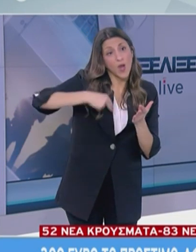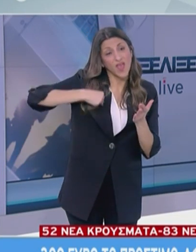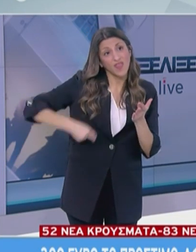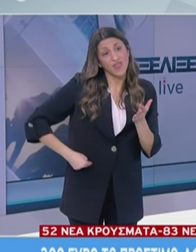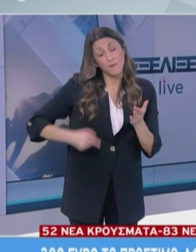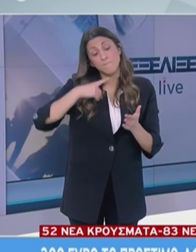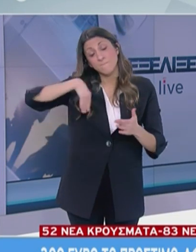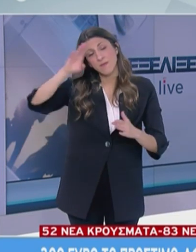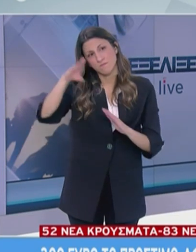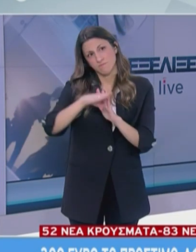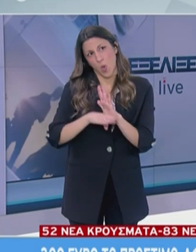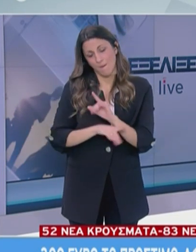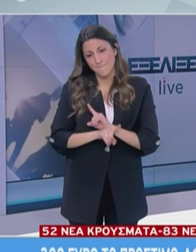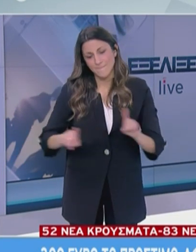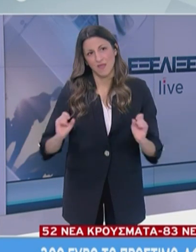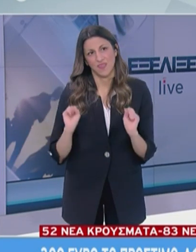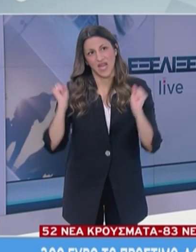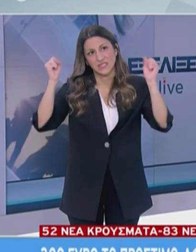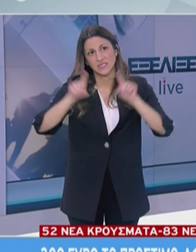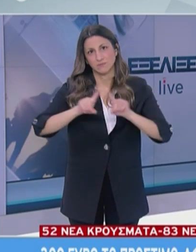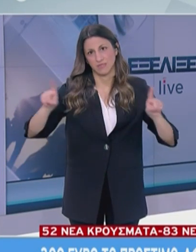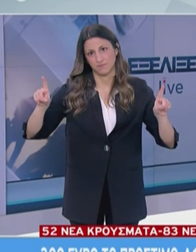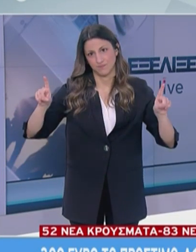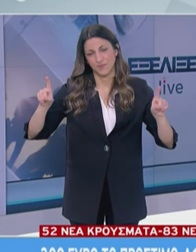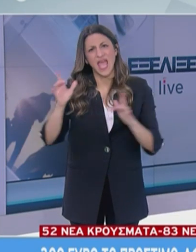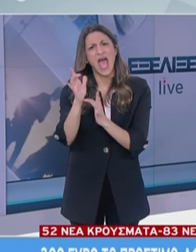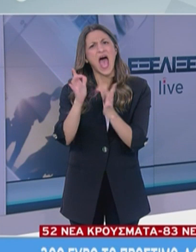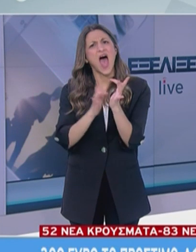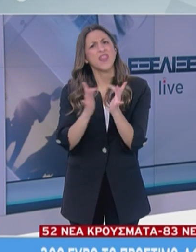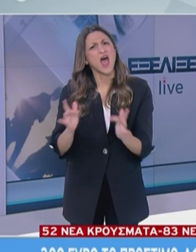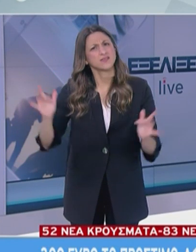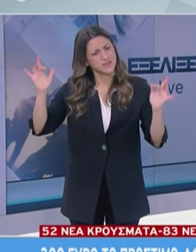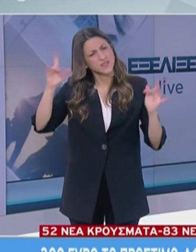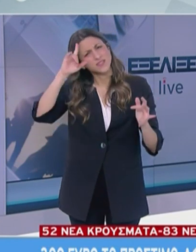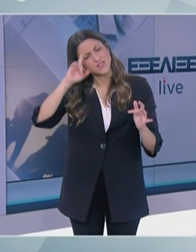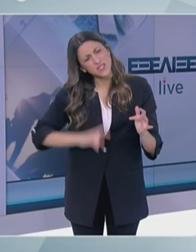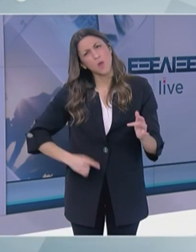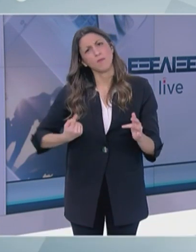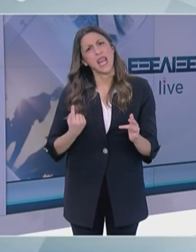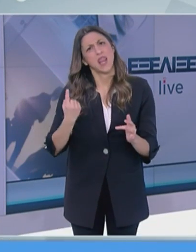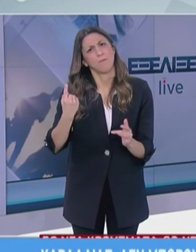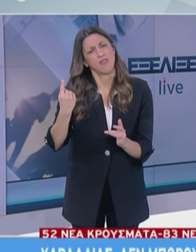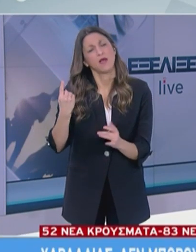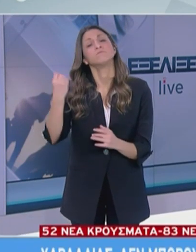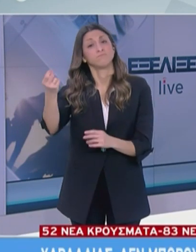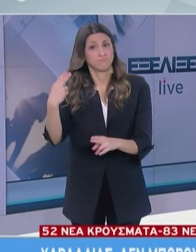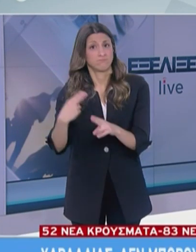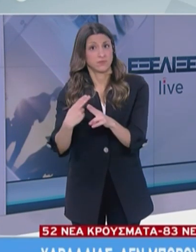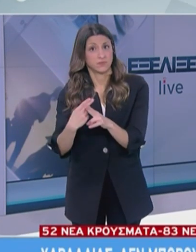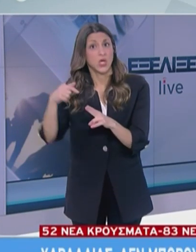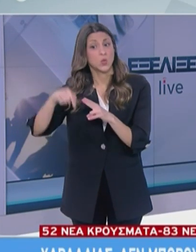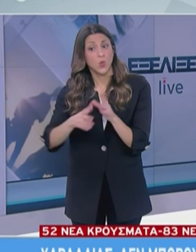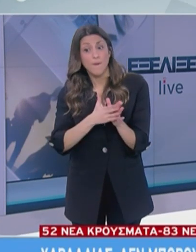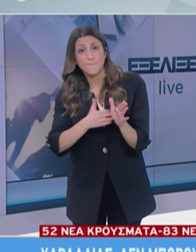τις οποίες δεν θα επιτρέψουμε. Το μήνυμα της Ανάστασης, το οποίο μεταφέρει το Άγιο Φως, είναι πιο επίκαιρο από ποτέ στη